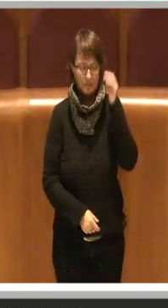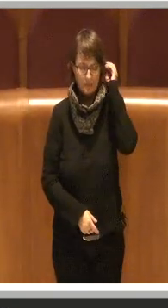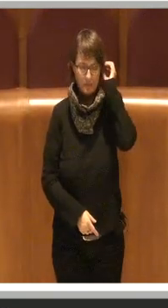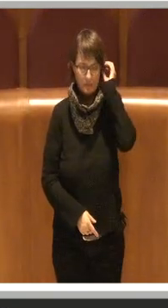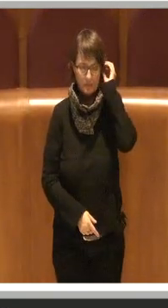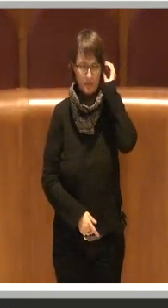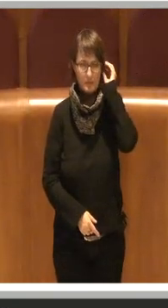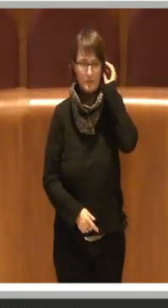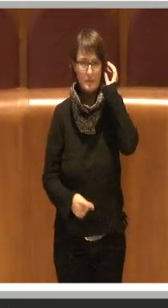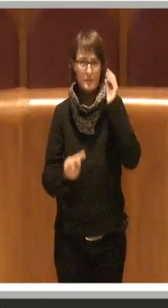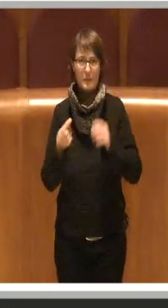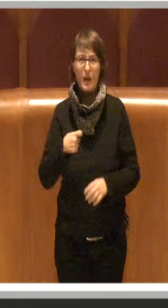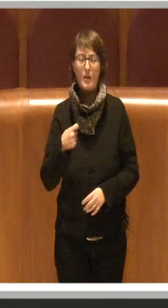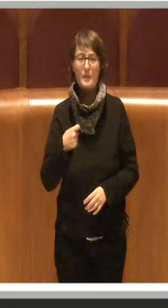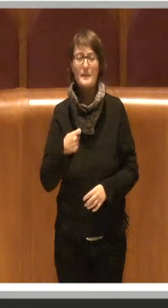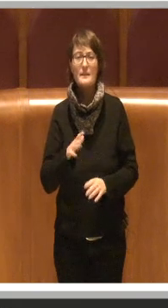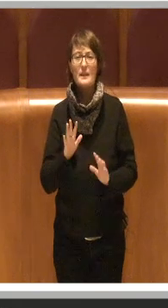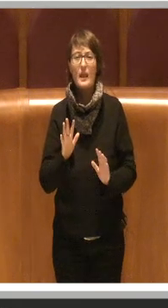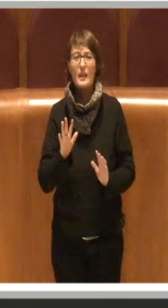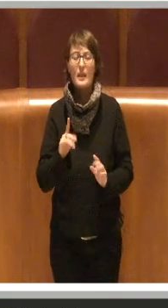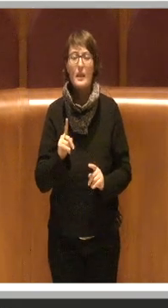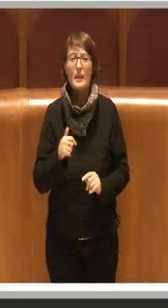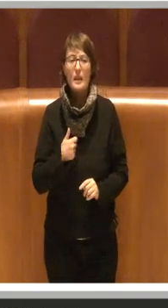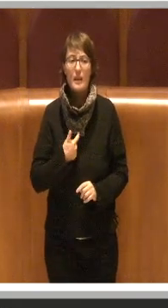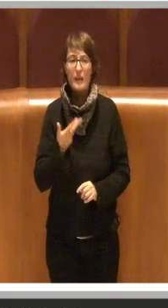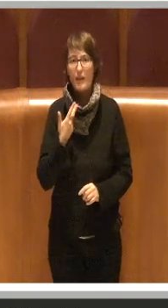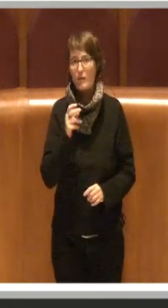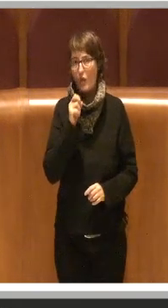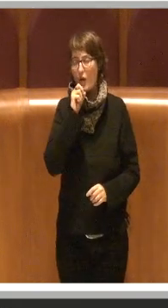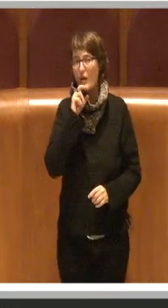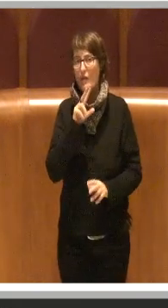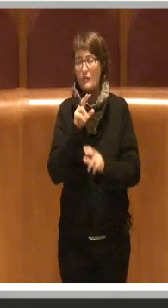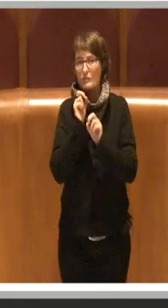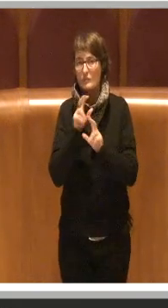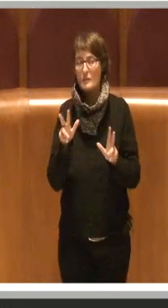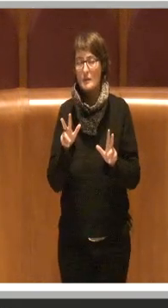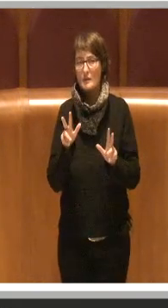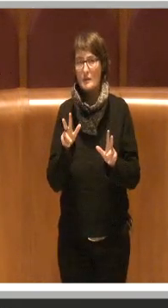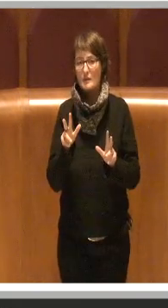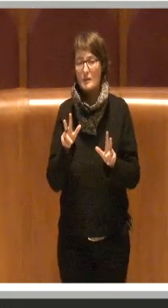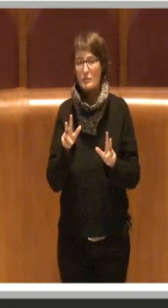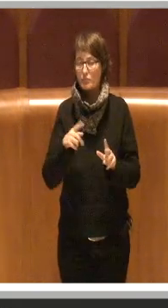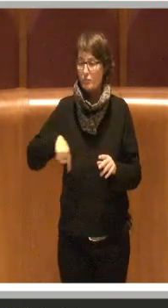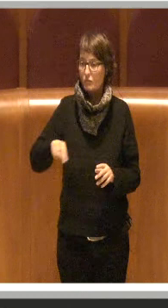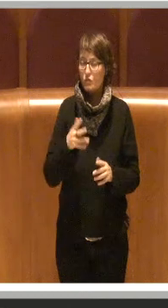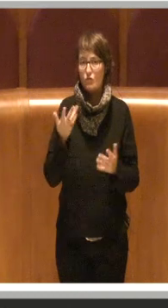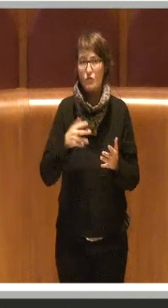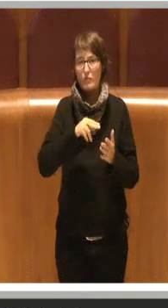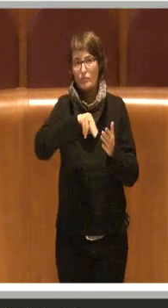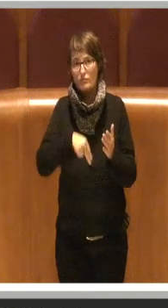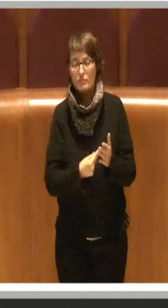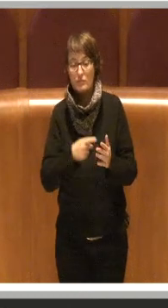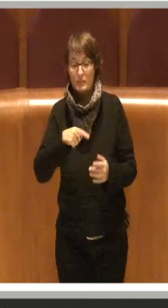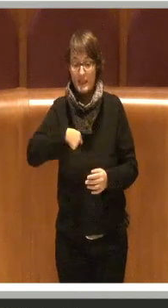Presidente, soltanto per dichiarare che abbiamo sottoscritto sia io